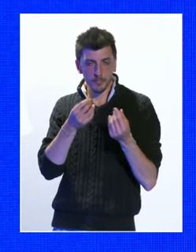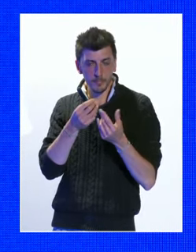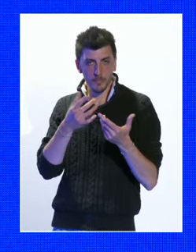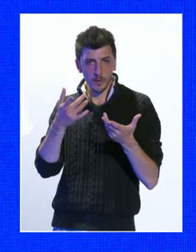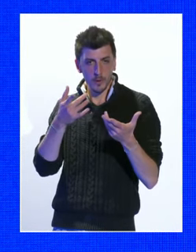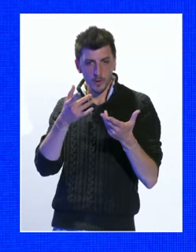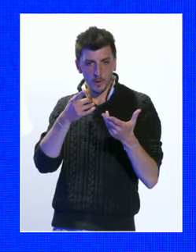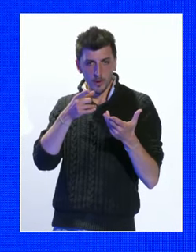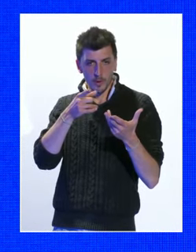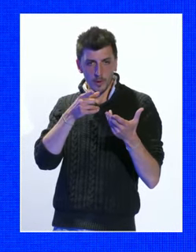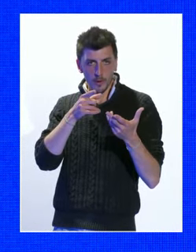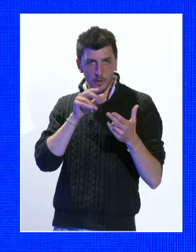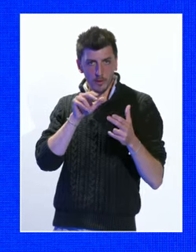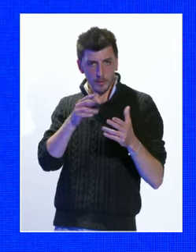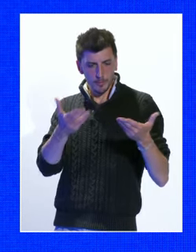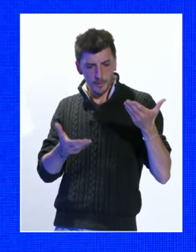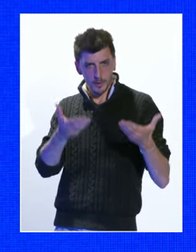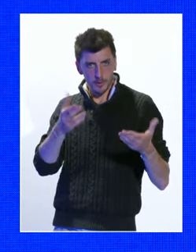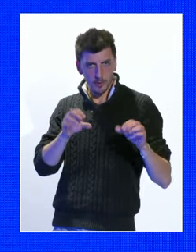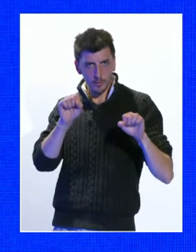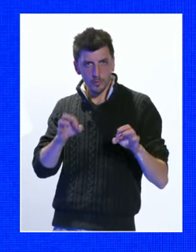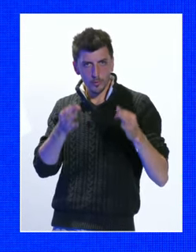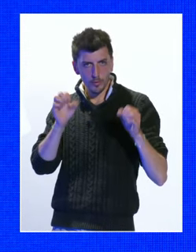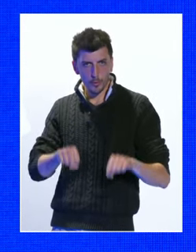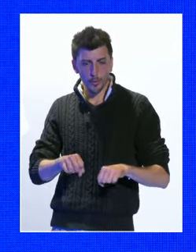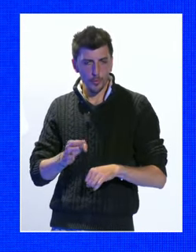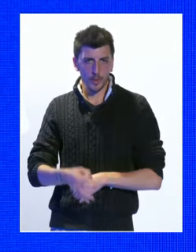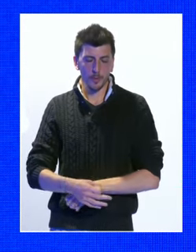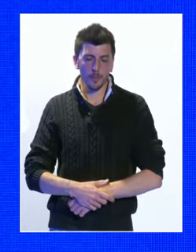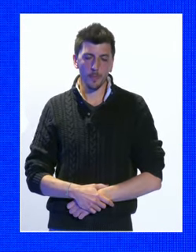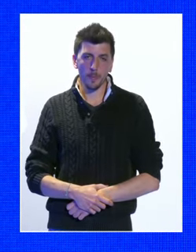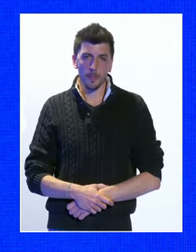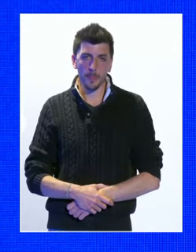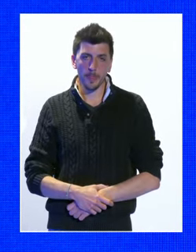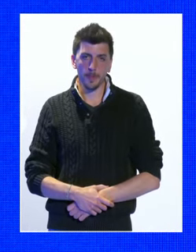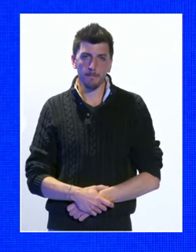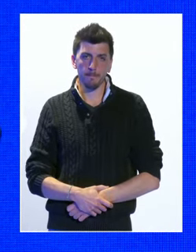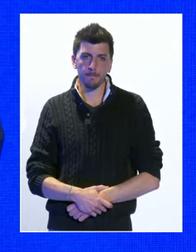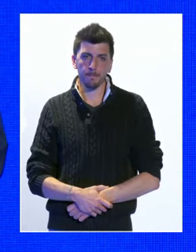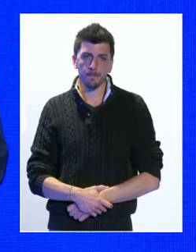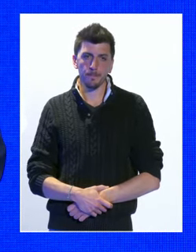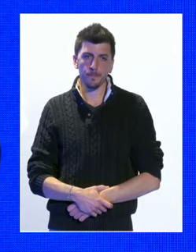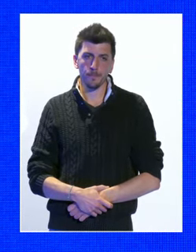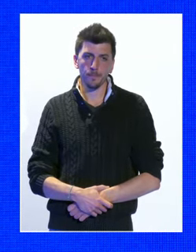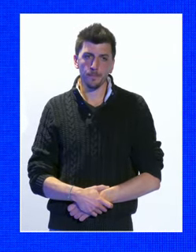pourra ainsi trouver un équilibre. Je veux parler,